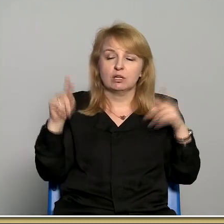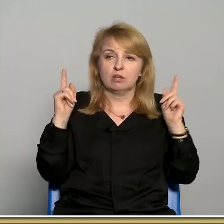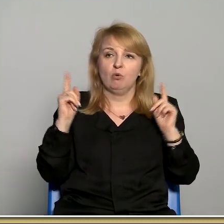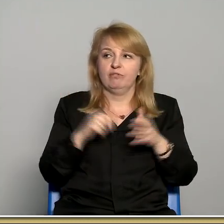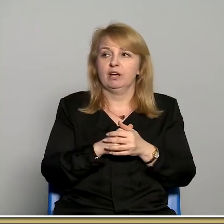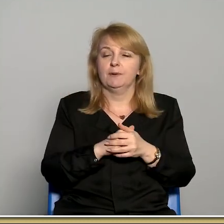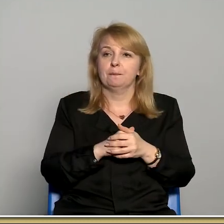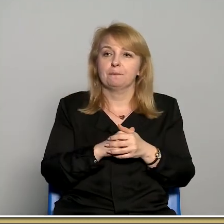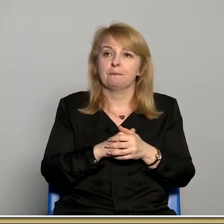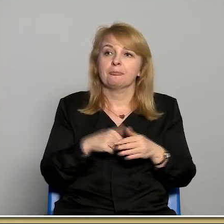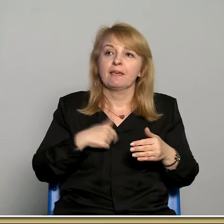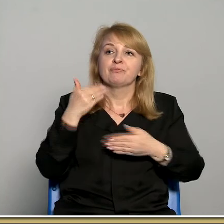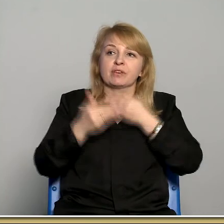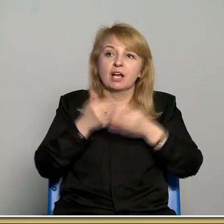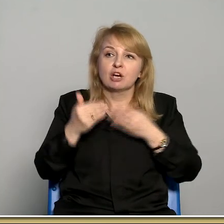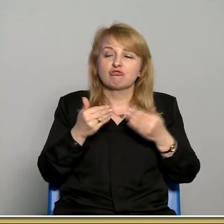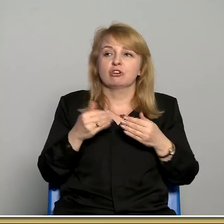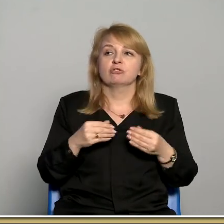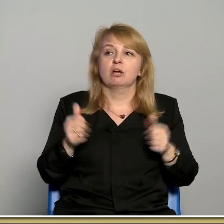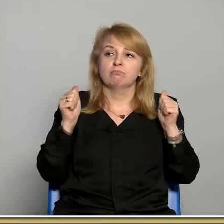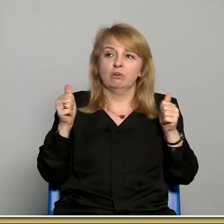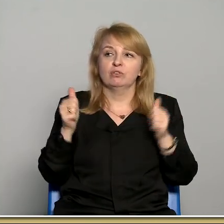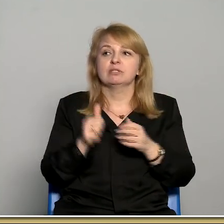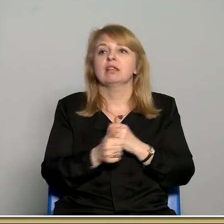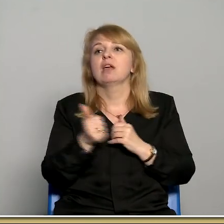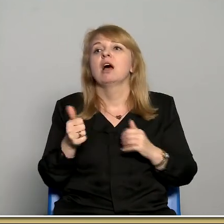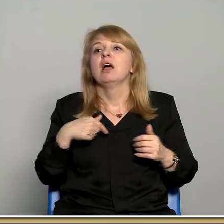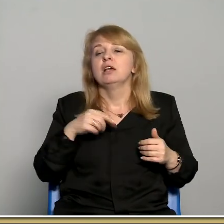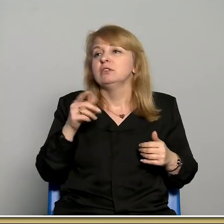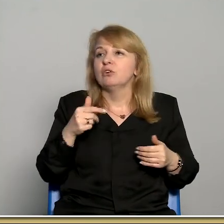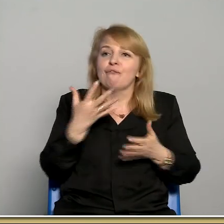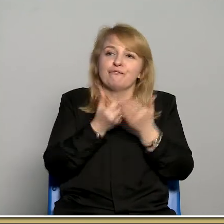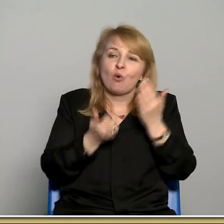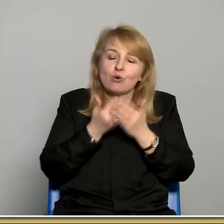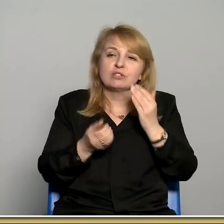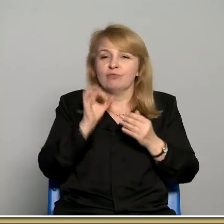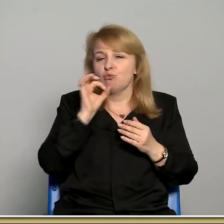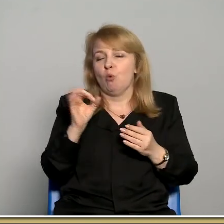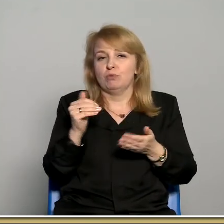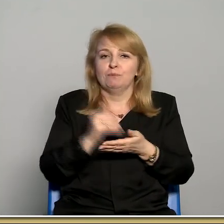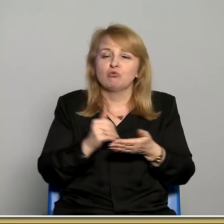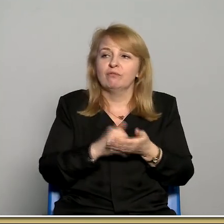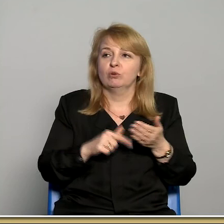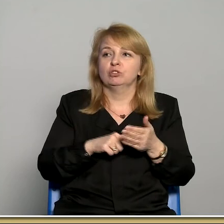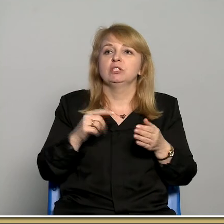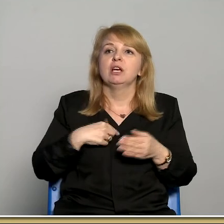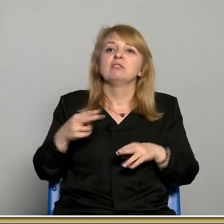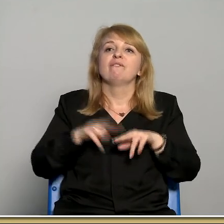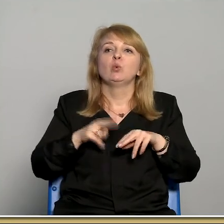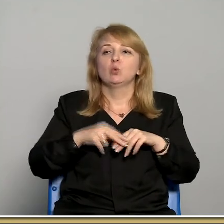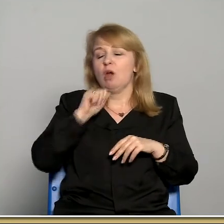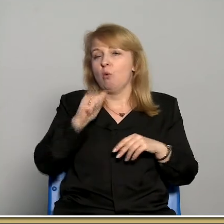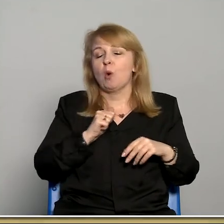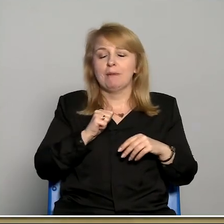uwagę i życzę powodzenia w wykorzystywaniu tych naszych wspólnych szans w aplikowaniu pośrodki europejskiej. Dziękuję bardzo.